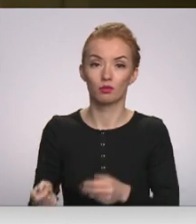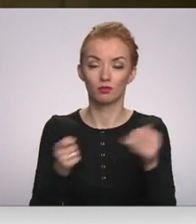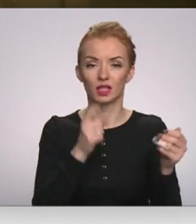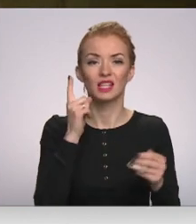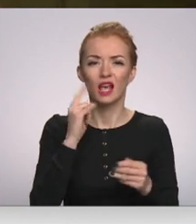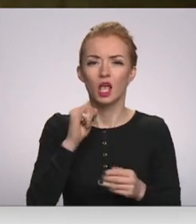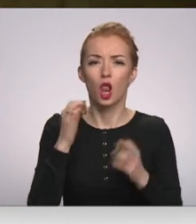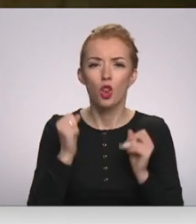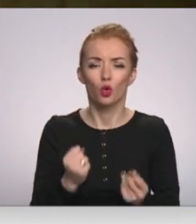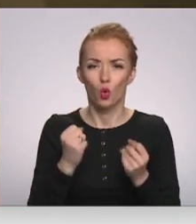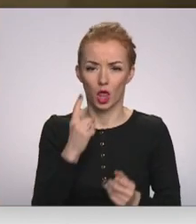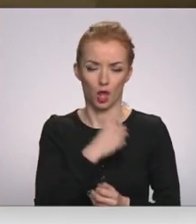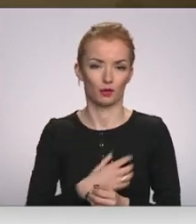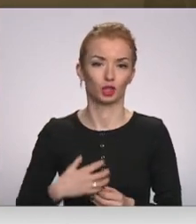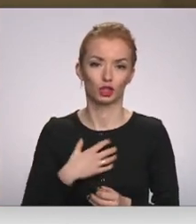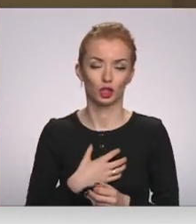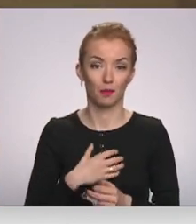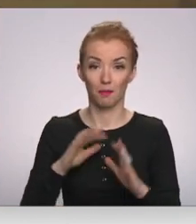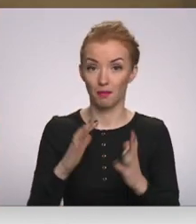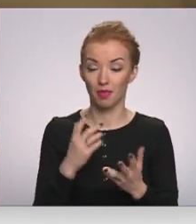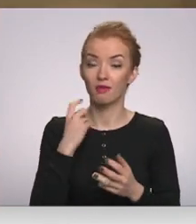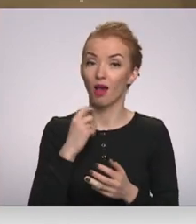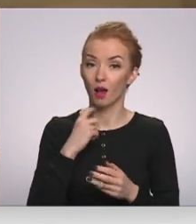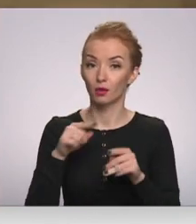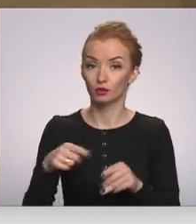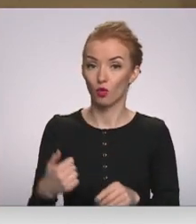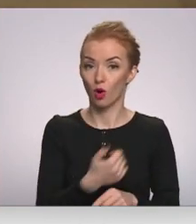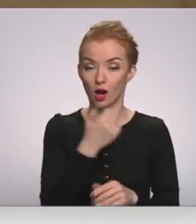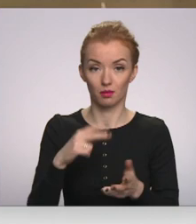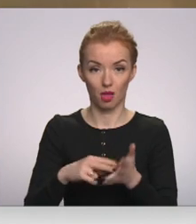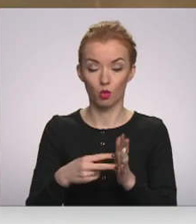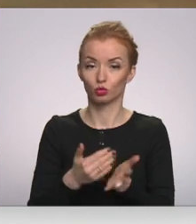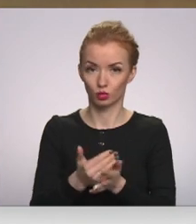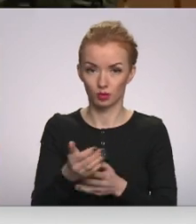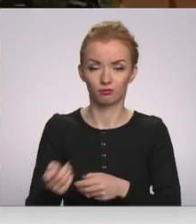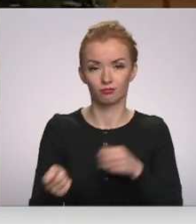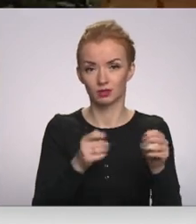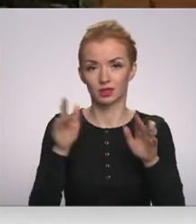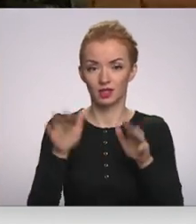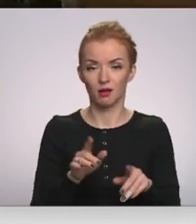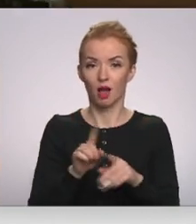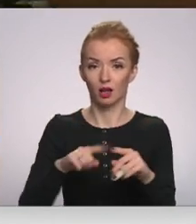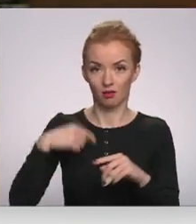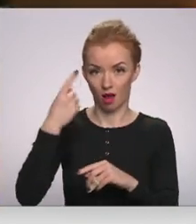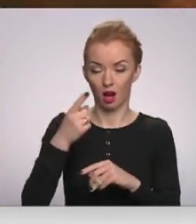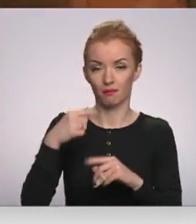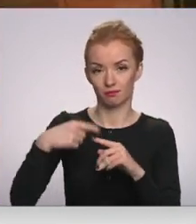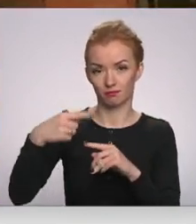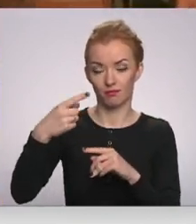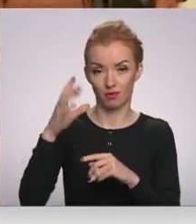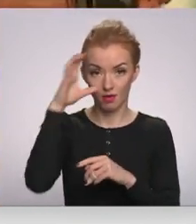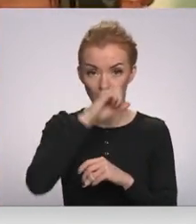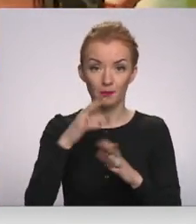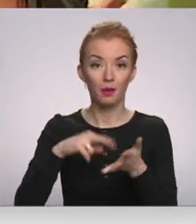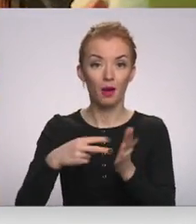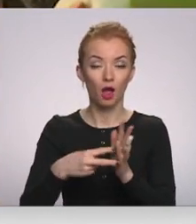galējas nepieciešamības apstākļos. Savukārt Jēkabpilī šogad paredzēts turpināt izvest sniegu arī nākamajās naktīs, bet to